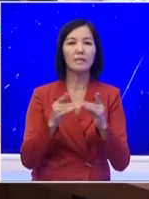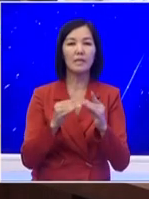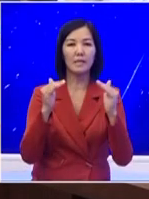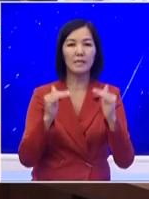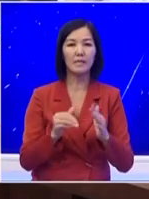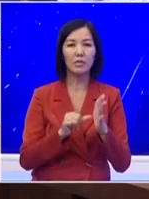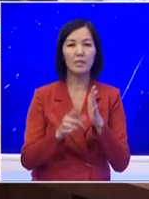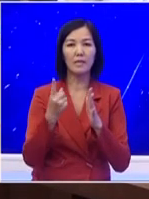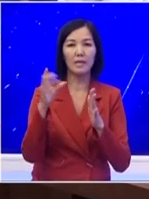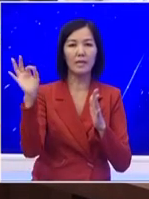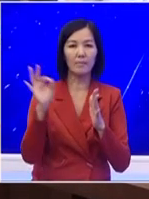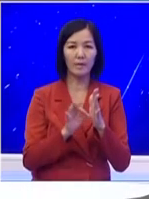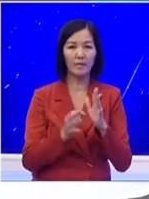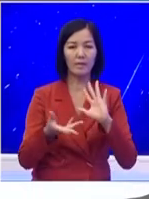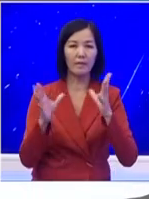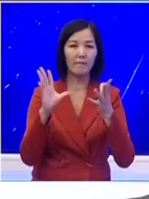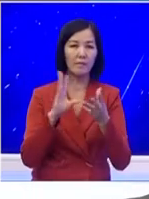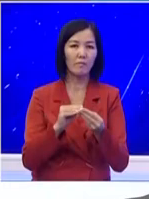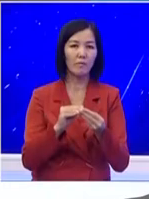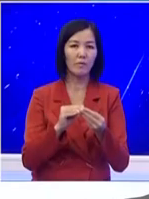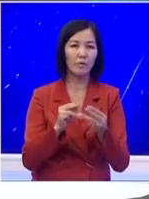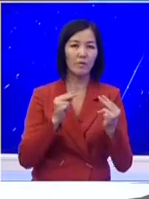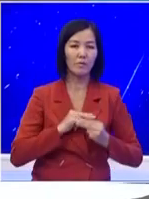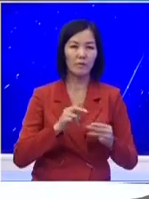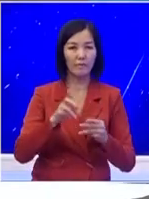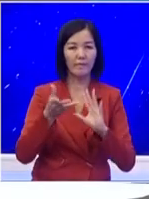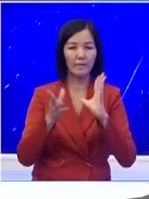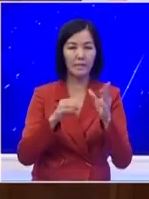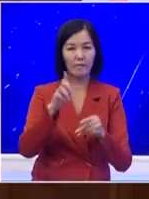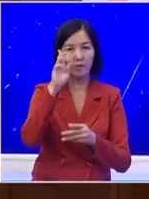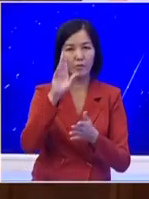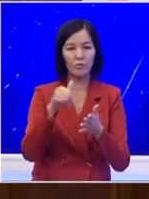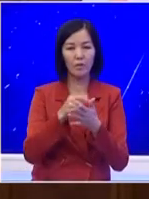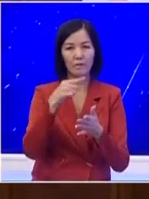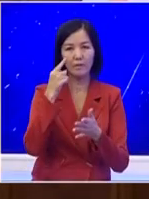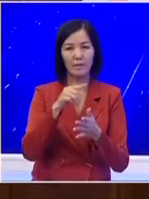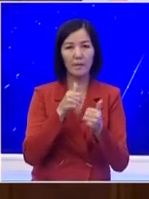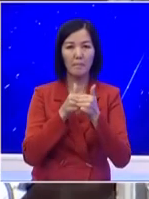на 61%. Это все результат слаженной работы всего государства, отметил премьер-министр.